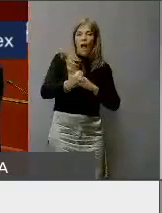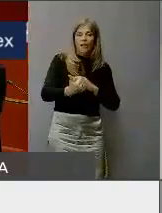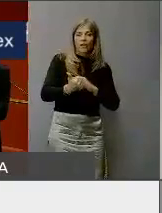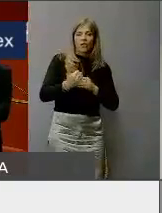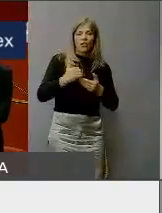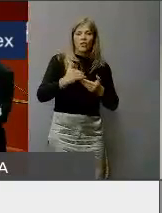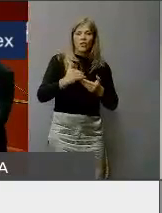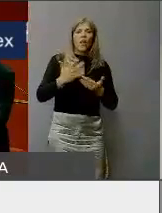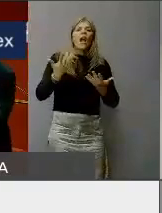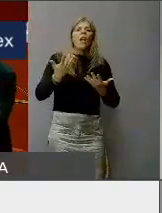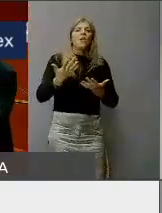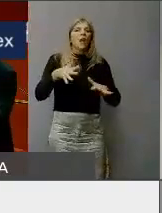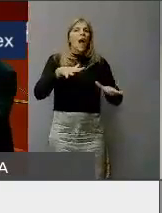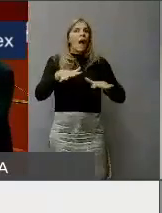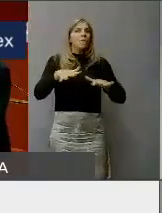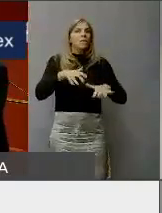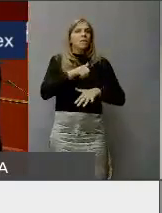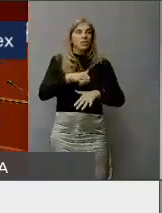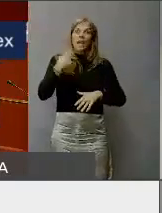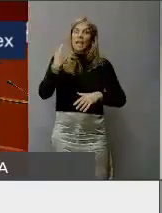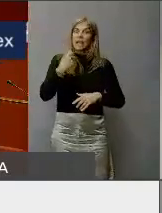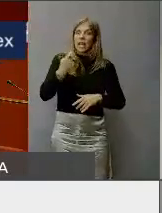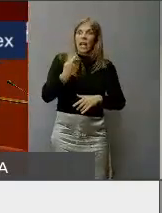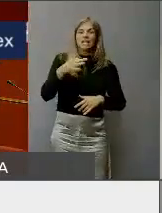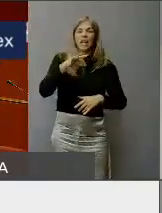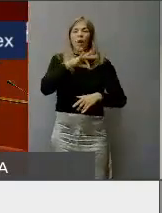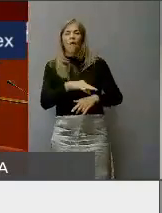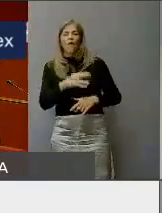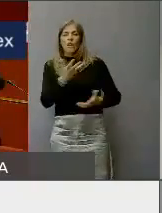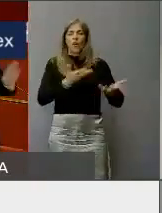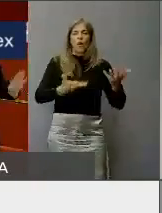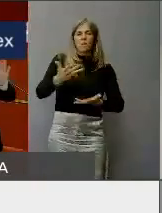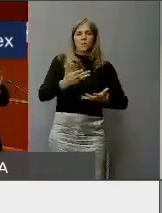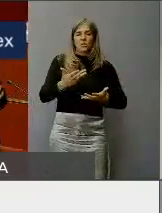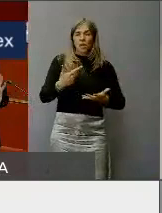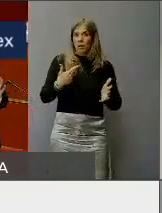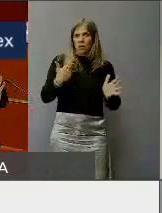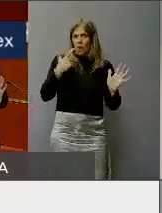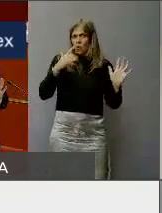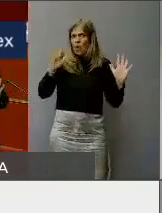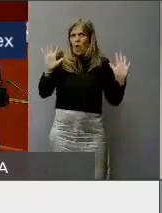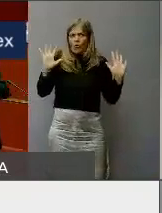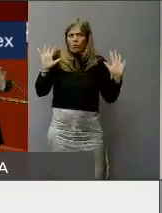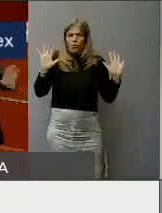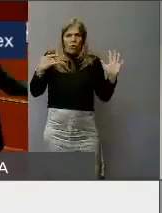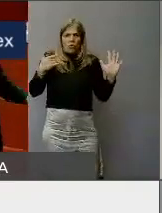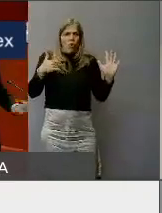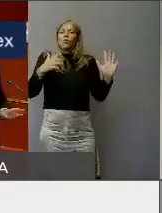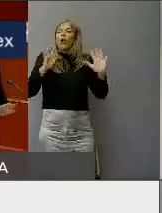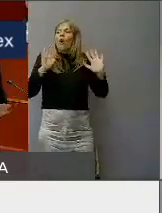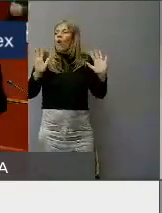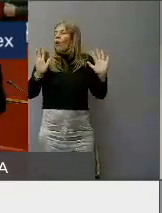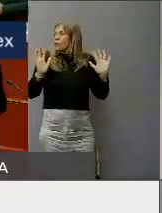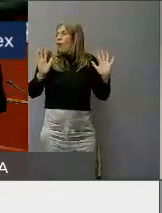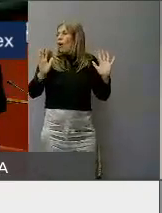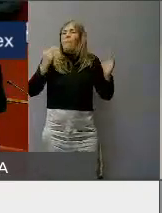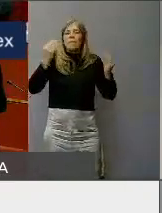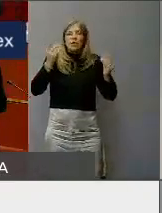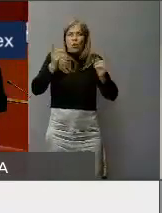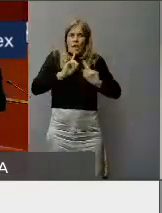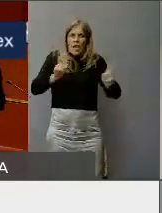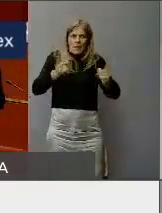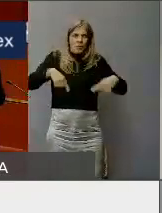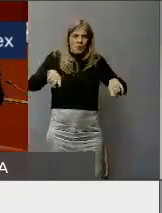l'amministrazione comunale ha interesse io non so chi siano lo denuncio è chiaramente come probabilmente nessuno di noi qua